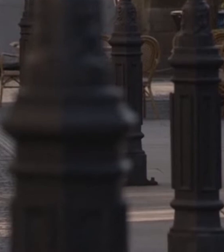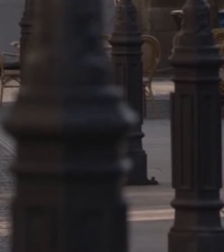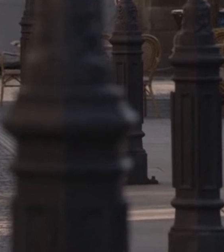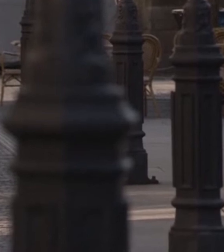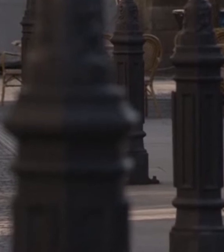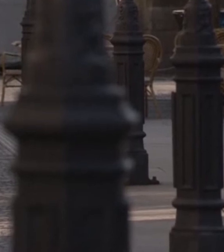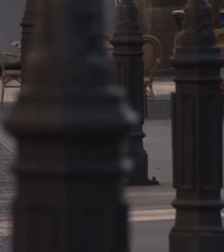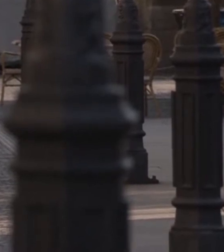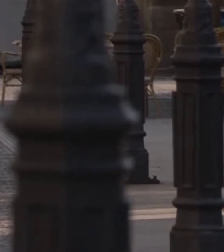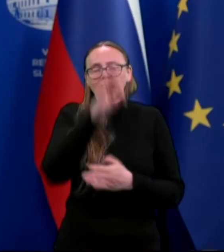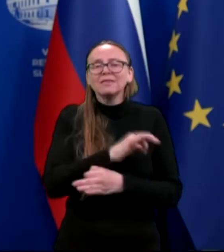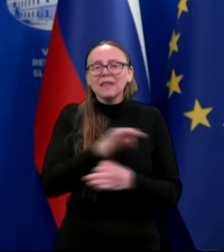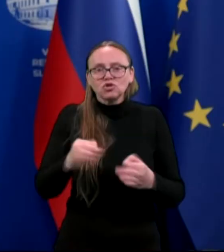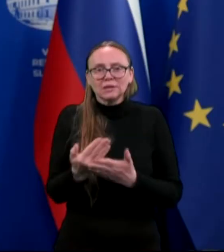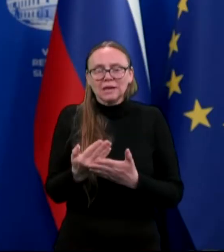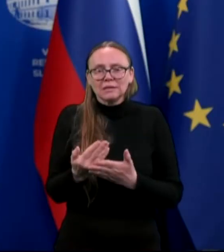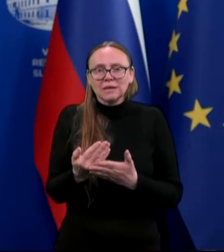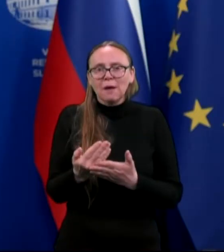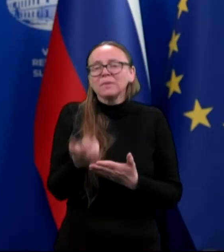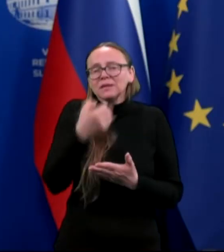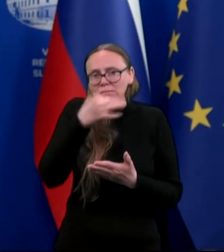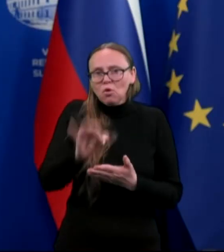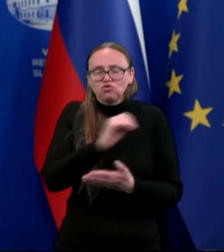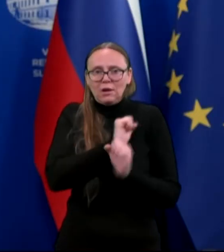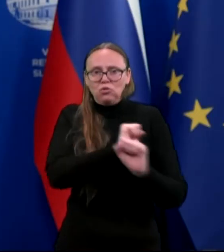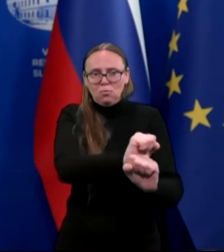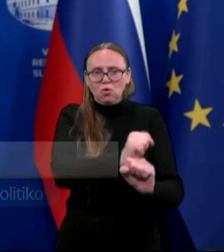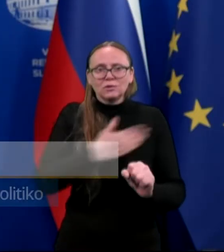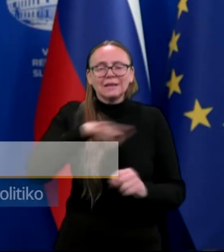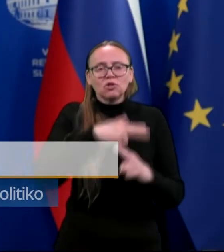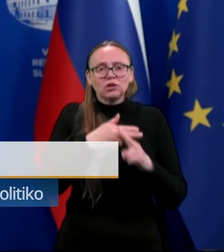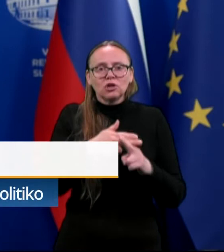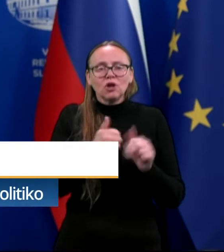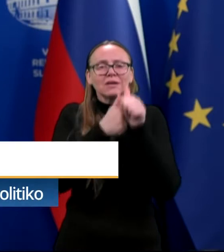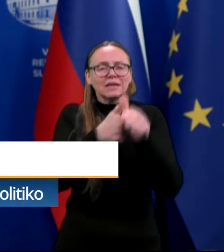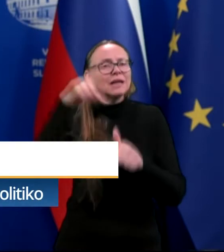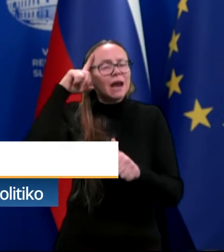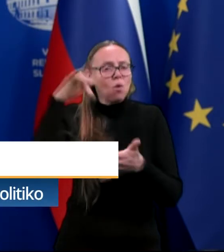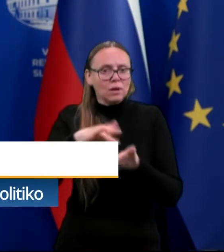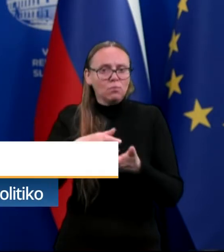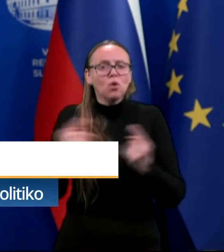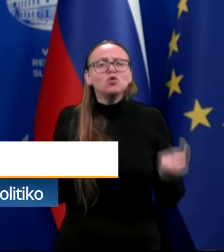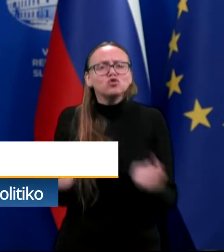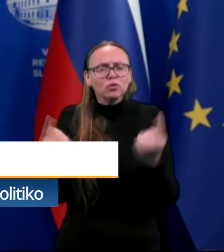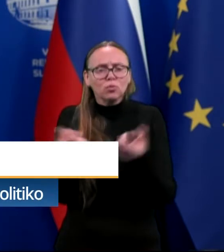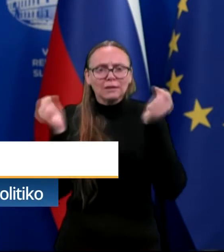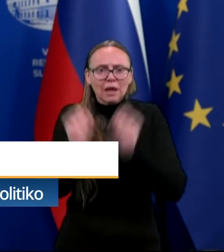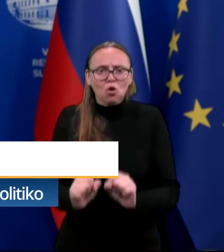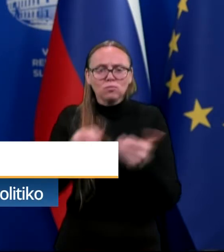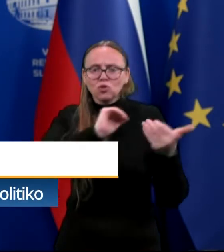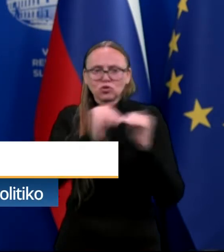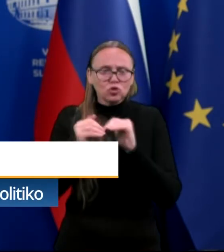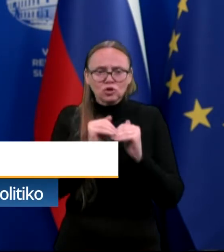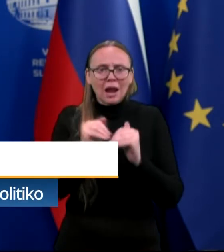predlogu načrta za okrevanje in krepitev odpornosti naša država sledi glavnemu cilju, to je spodbujati ekonomsko,